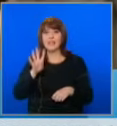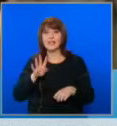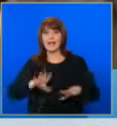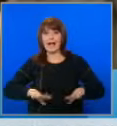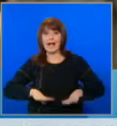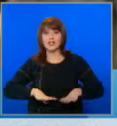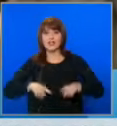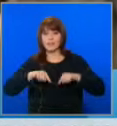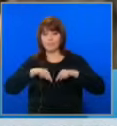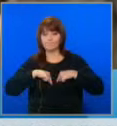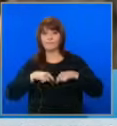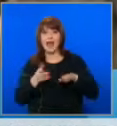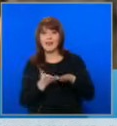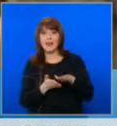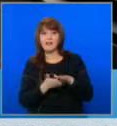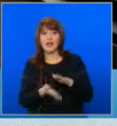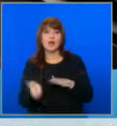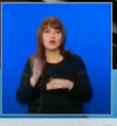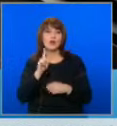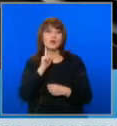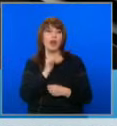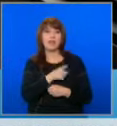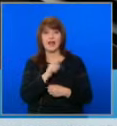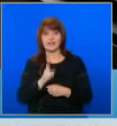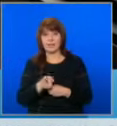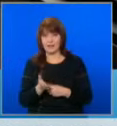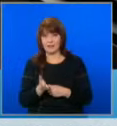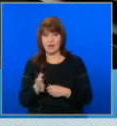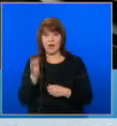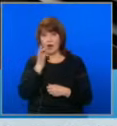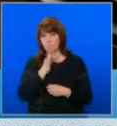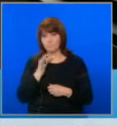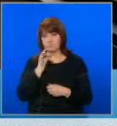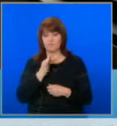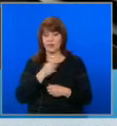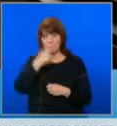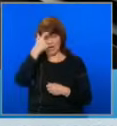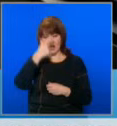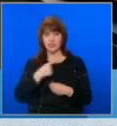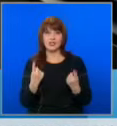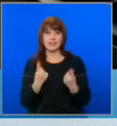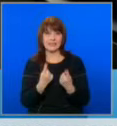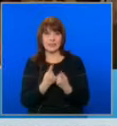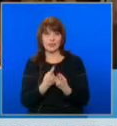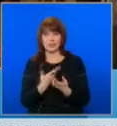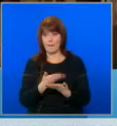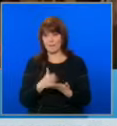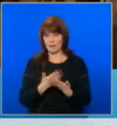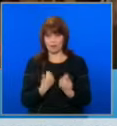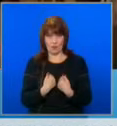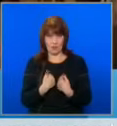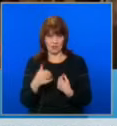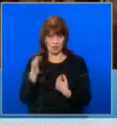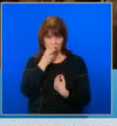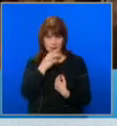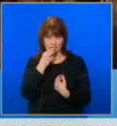и отделно още още наказателни дела не е имало лична среща между до нас никога